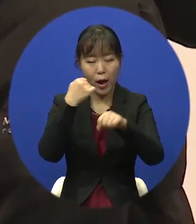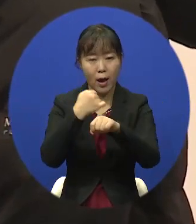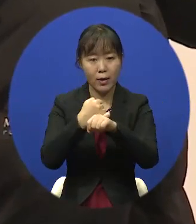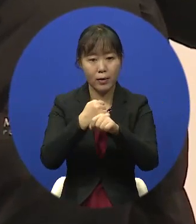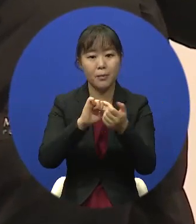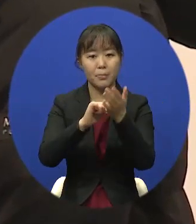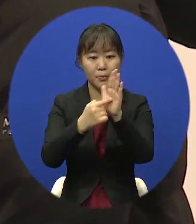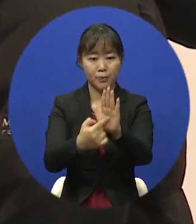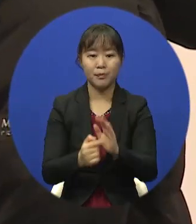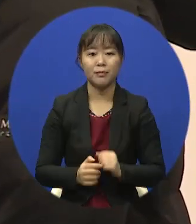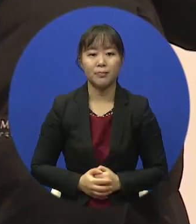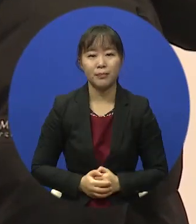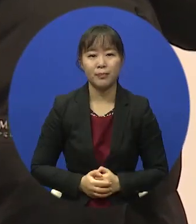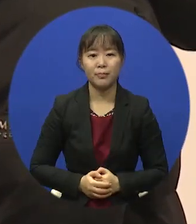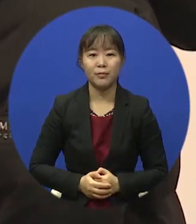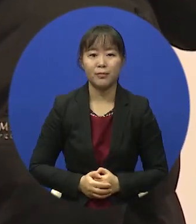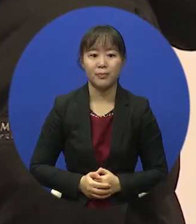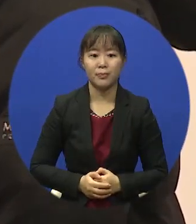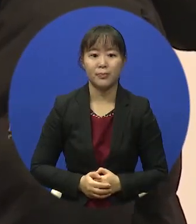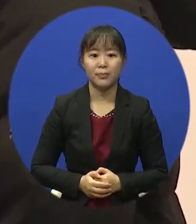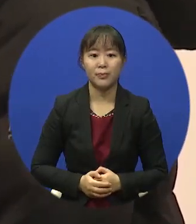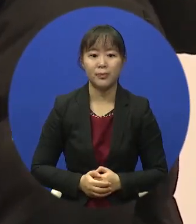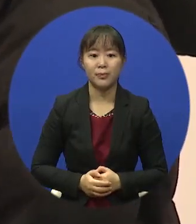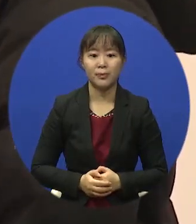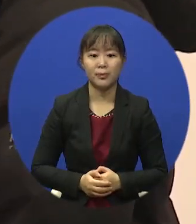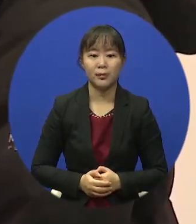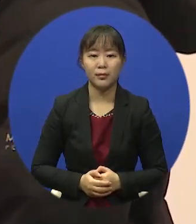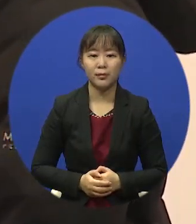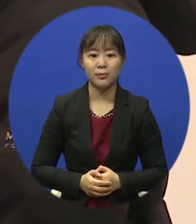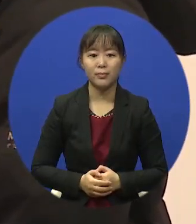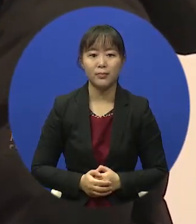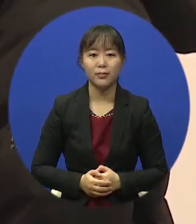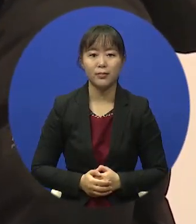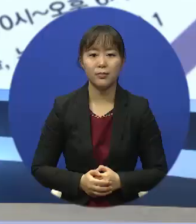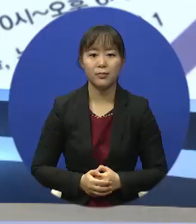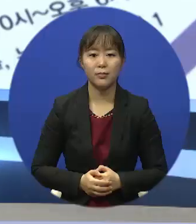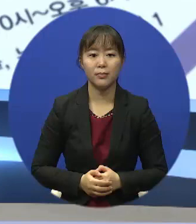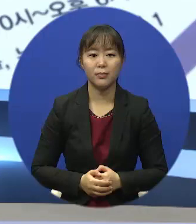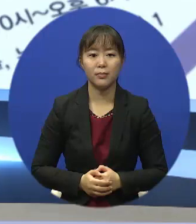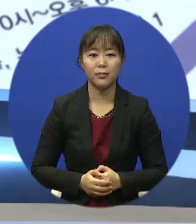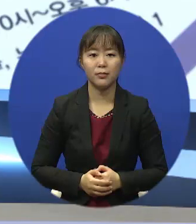밝혔습니다. 복지TV 뉴스 조건혁입니다.